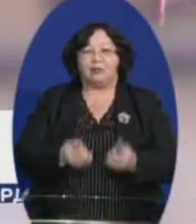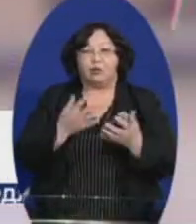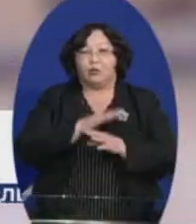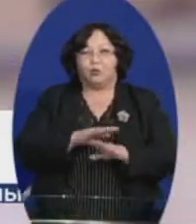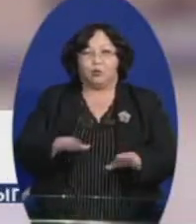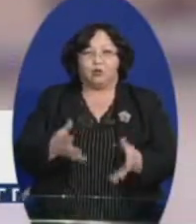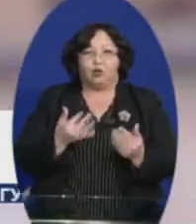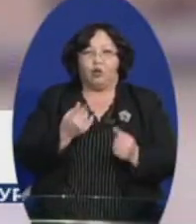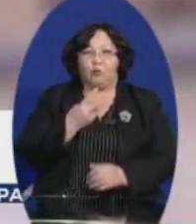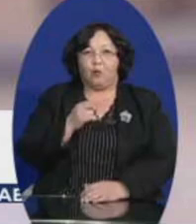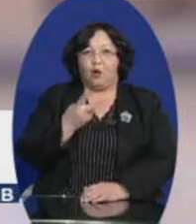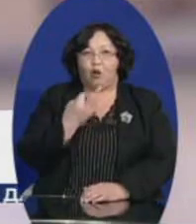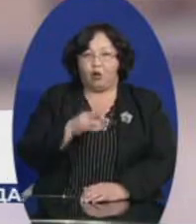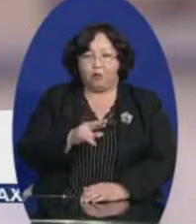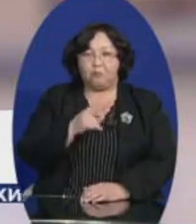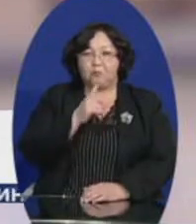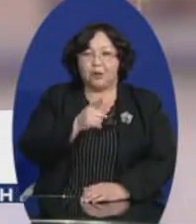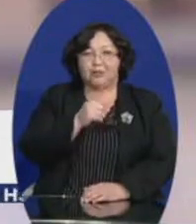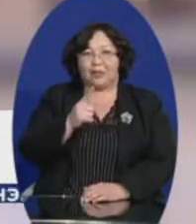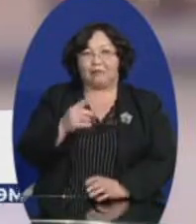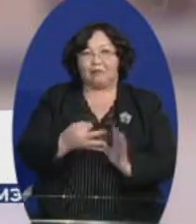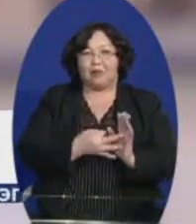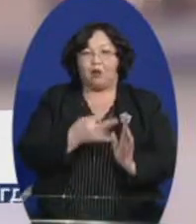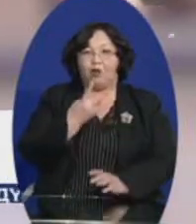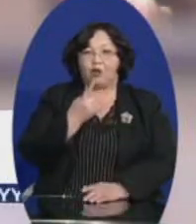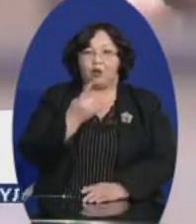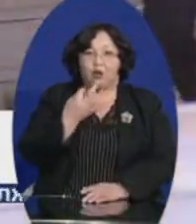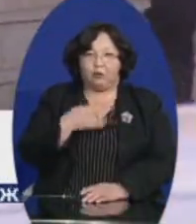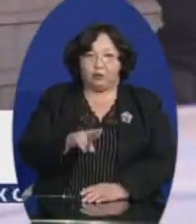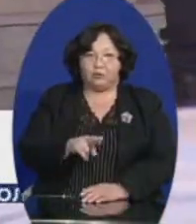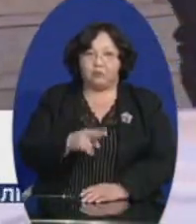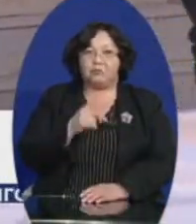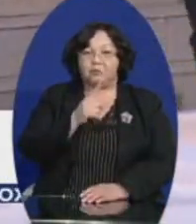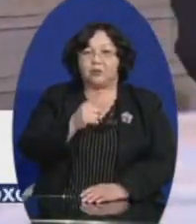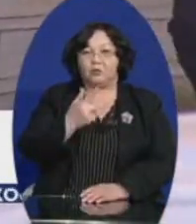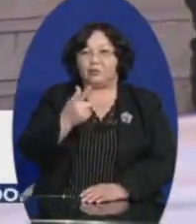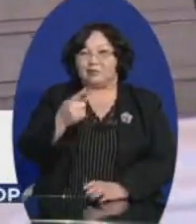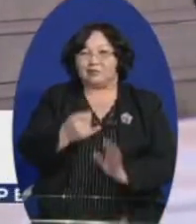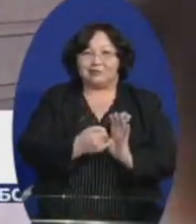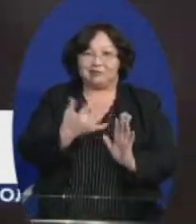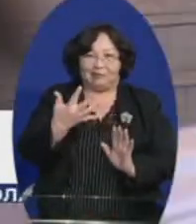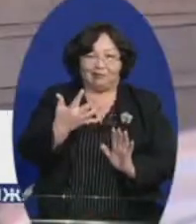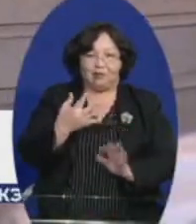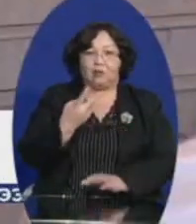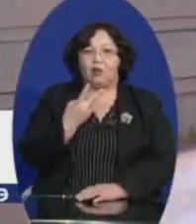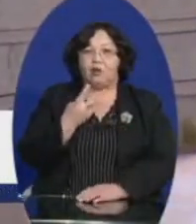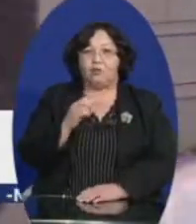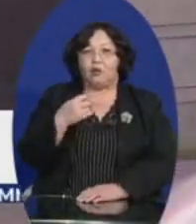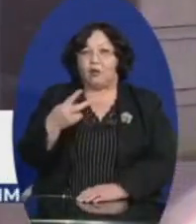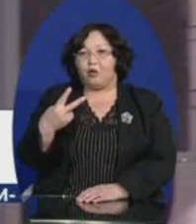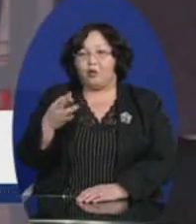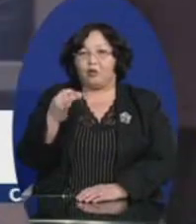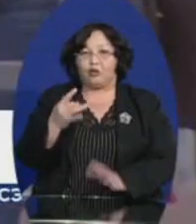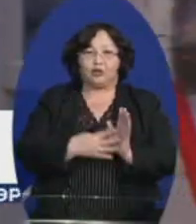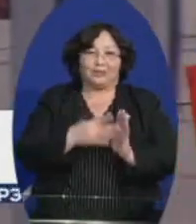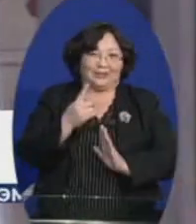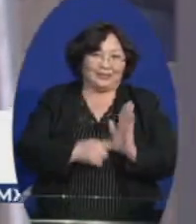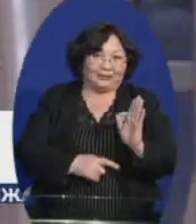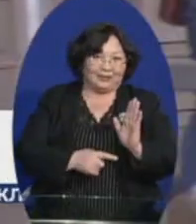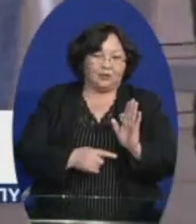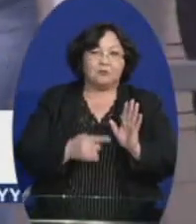онд 1118 хүүхэд, 2021 онд 1365 хүүхэд, 2022 оны 9 сарын